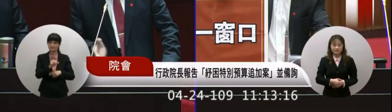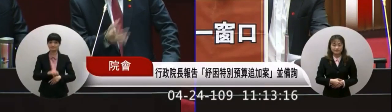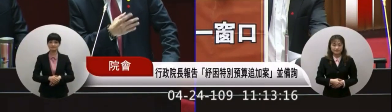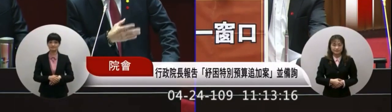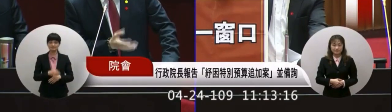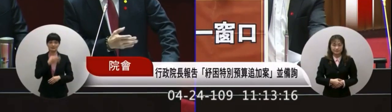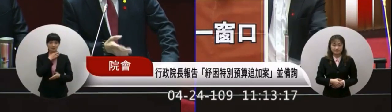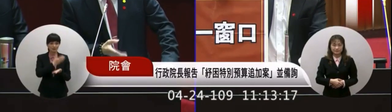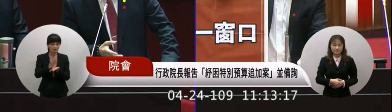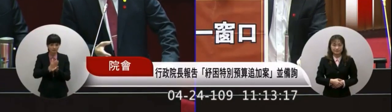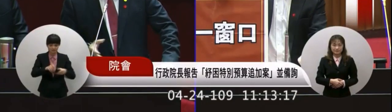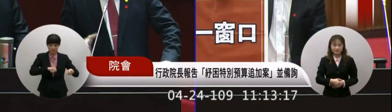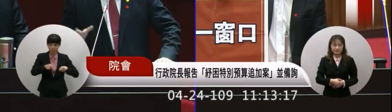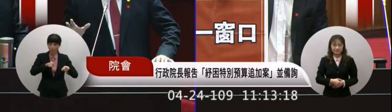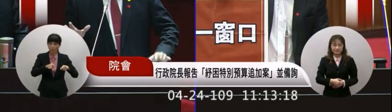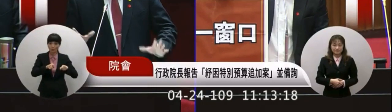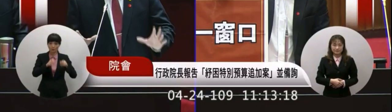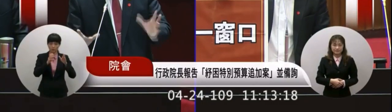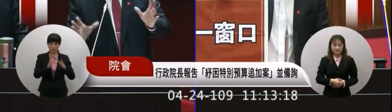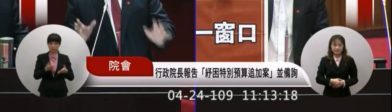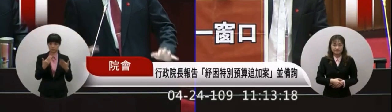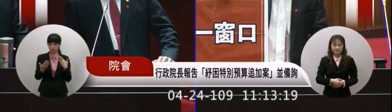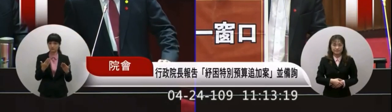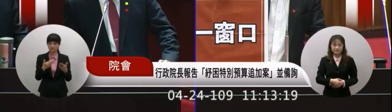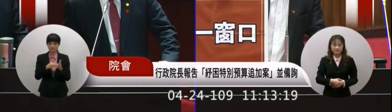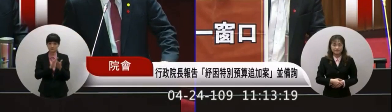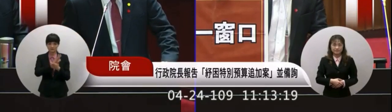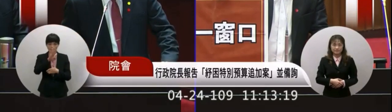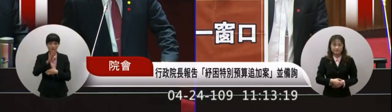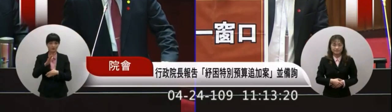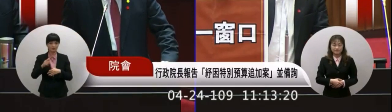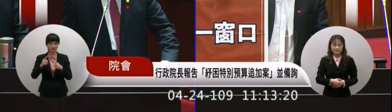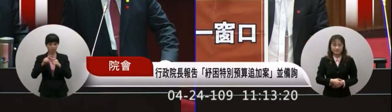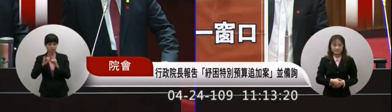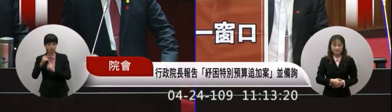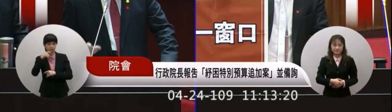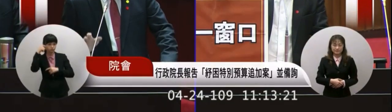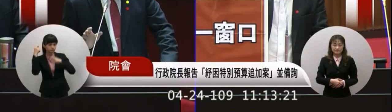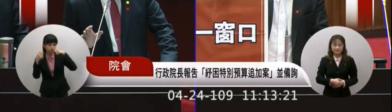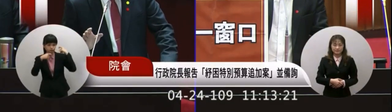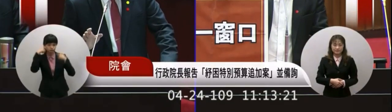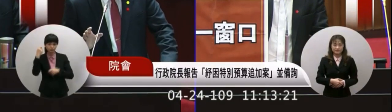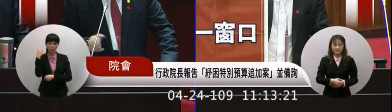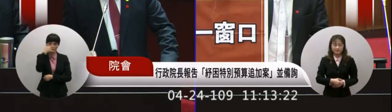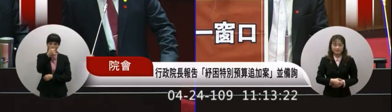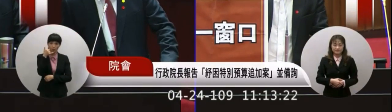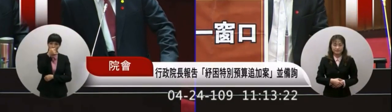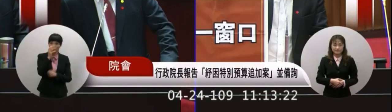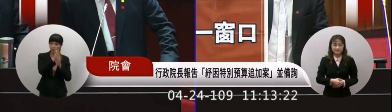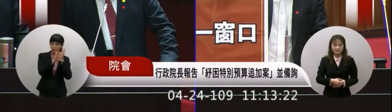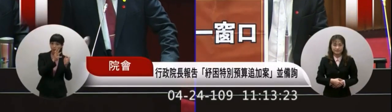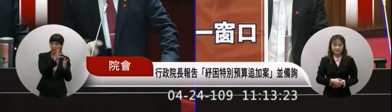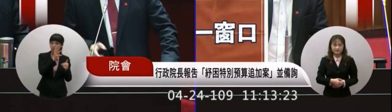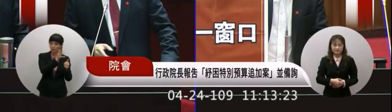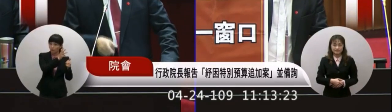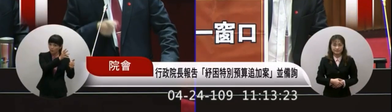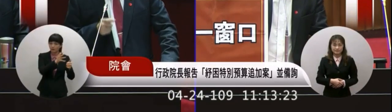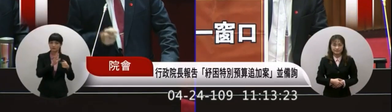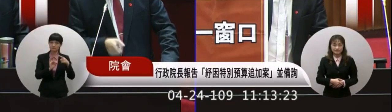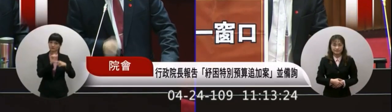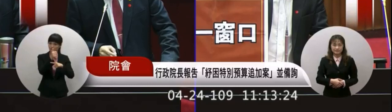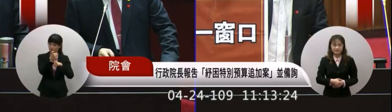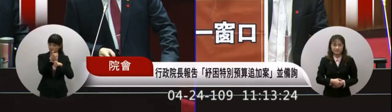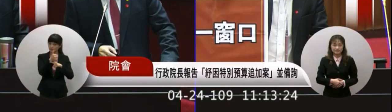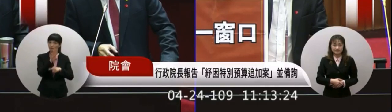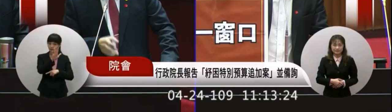纾困这措施出来了啊，哦，大家个足踊跃去问啦，啊个落来剩差了55%，啊，一定交